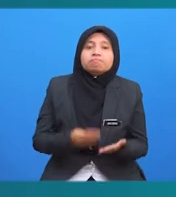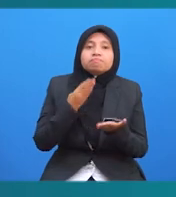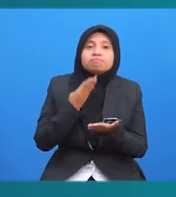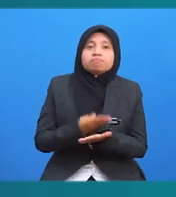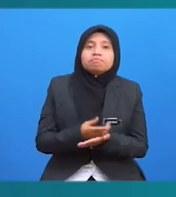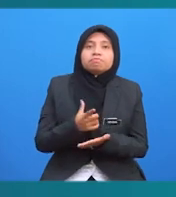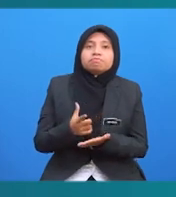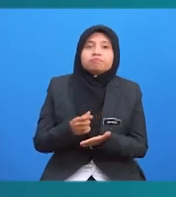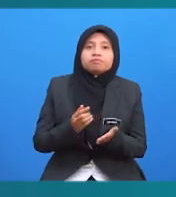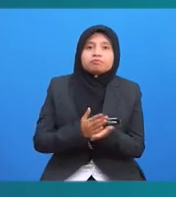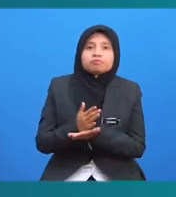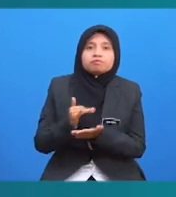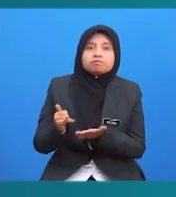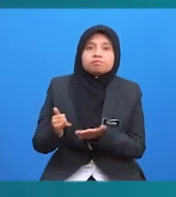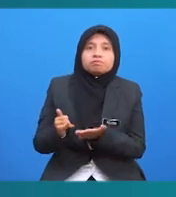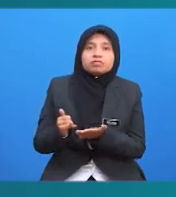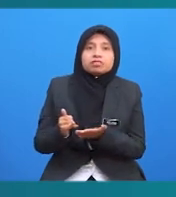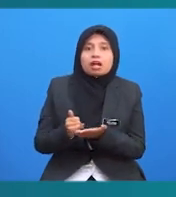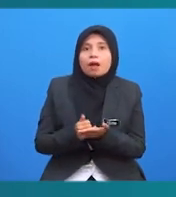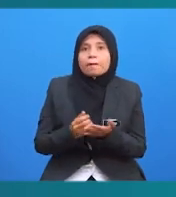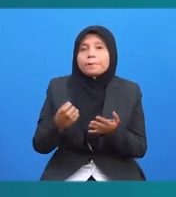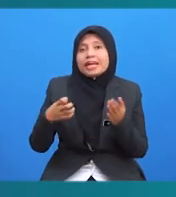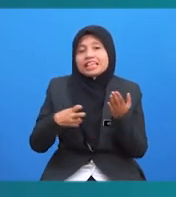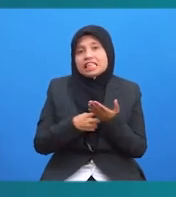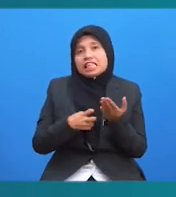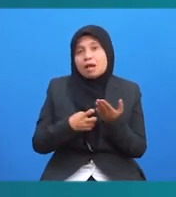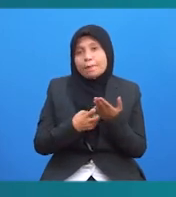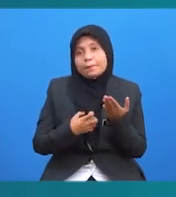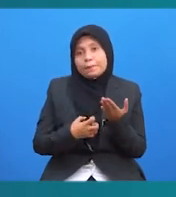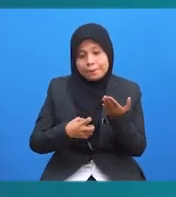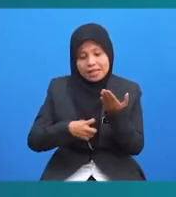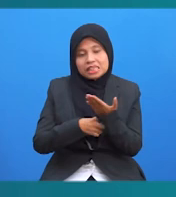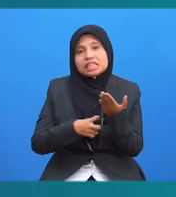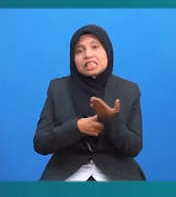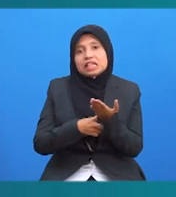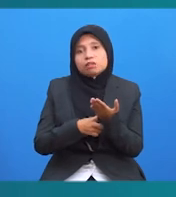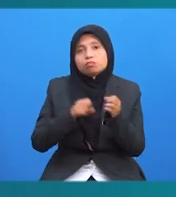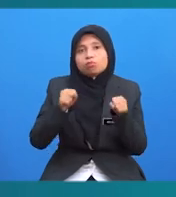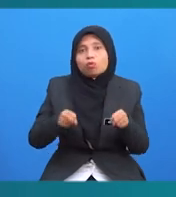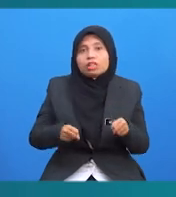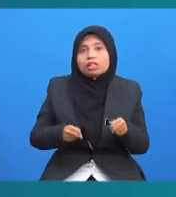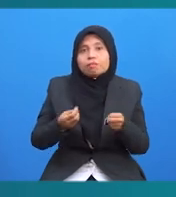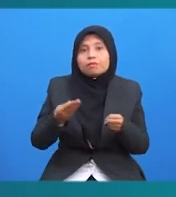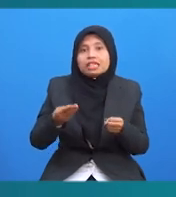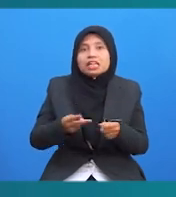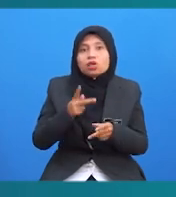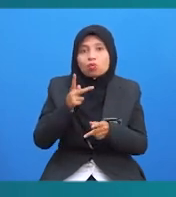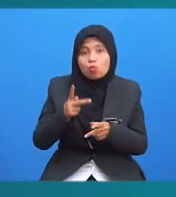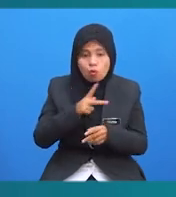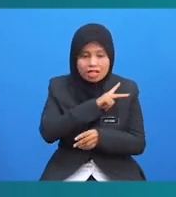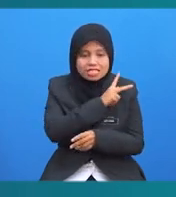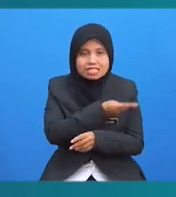Baiklah, seterusnya adalah battery grip. Battery grip memberi kuasa simpanan sekiranya kuasa